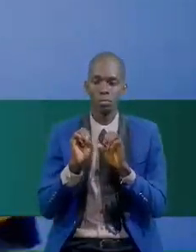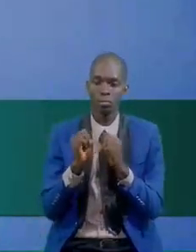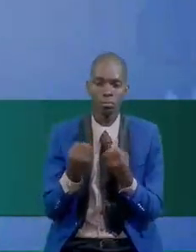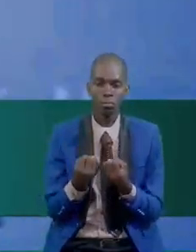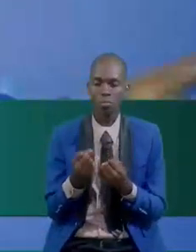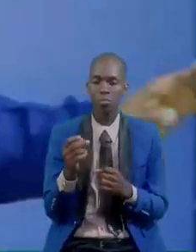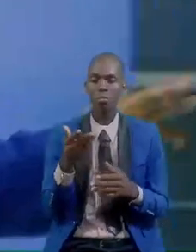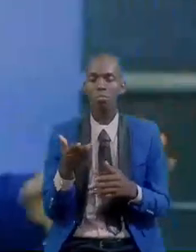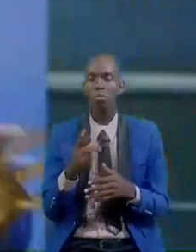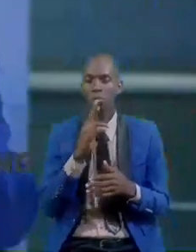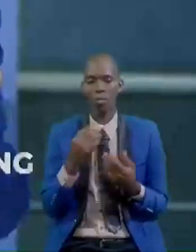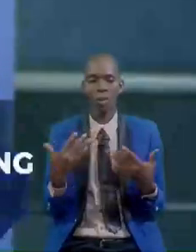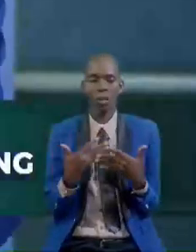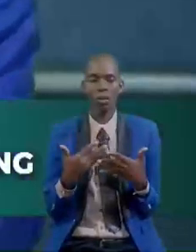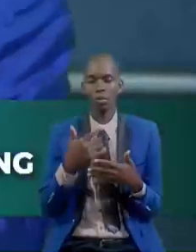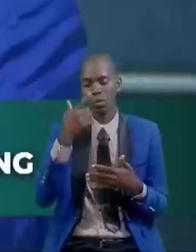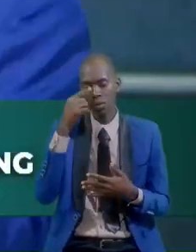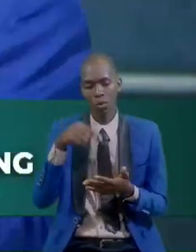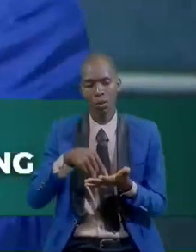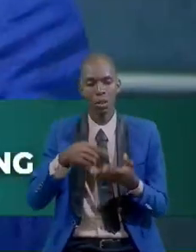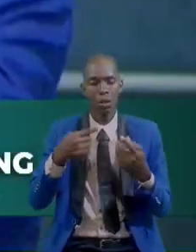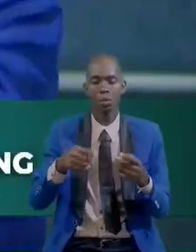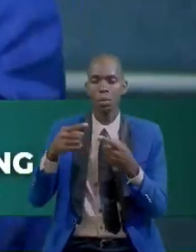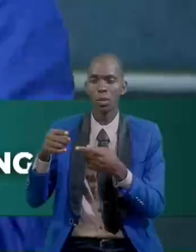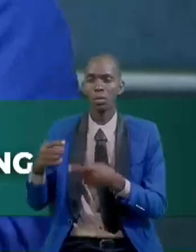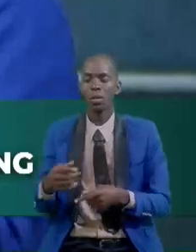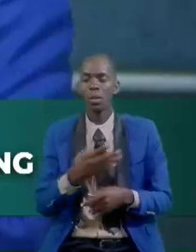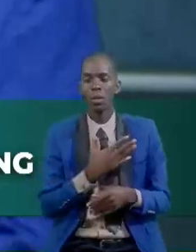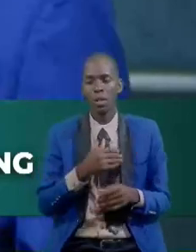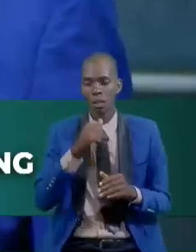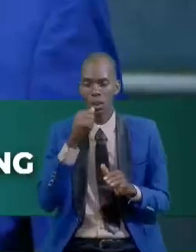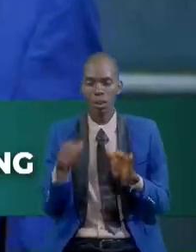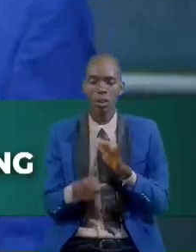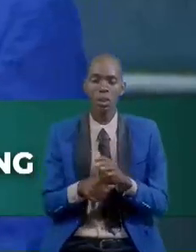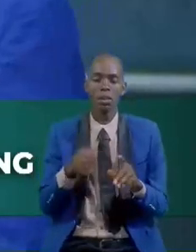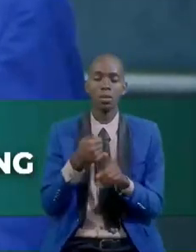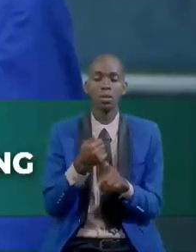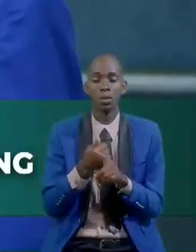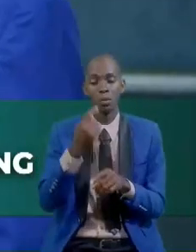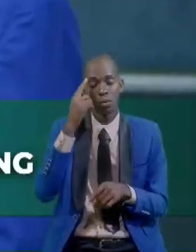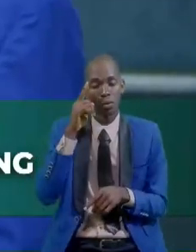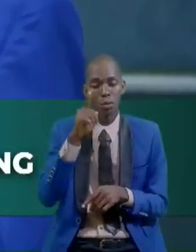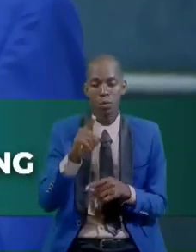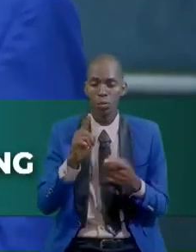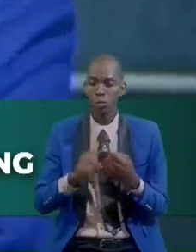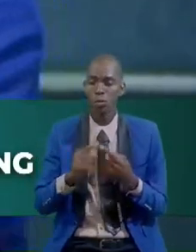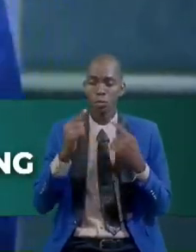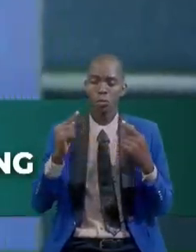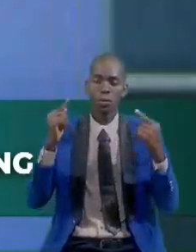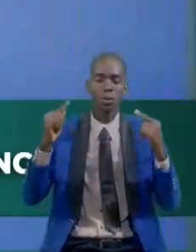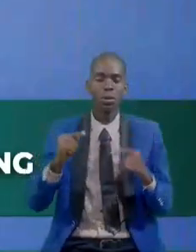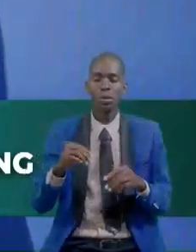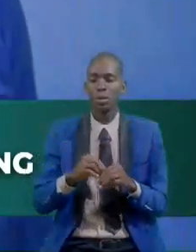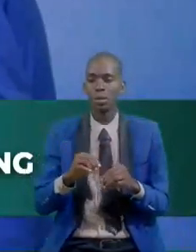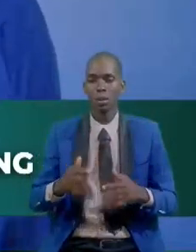qui paniquent, à cause de ceci, à cause de cela. Et ils s'enferment. Mais pour que tu puisses faire quelque chose dans